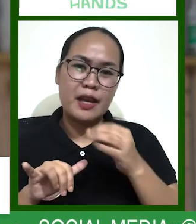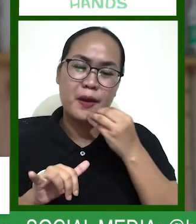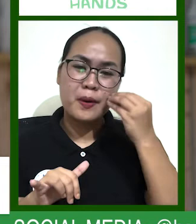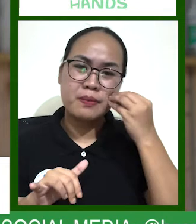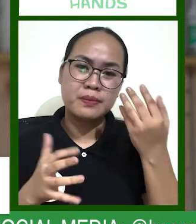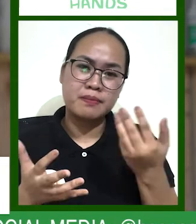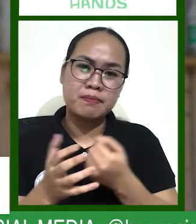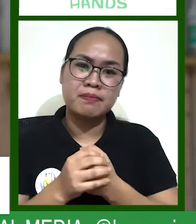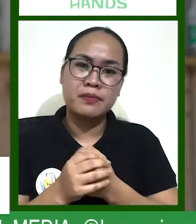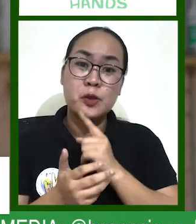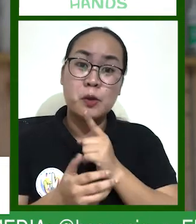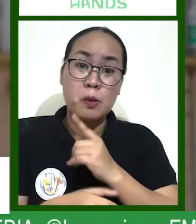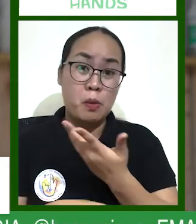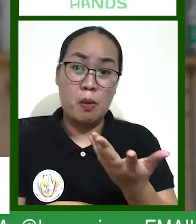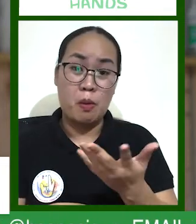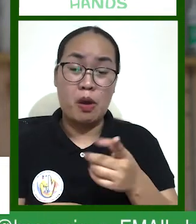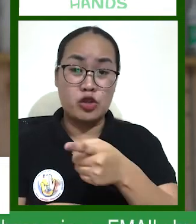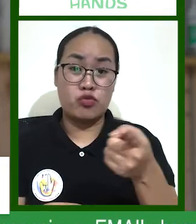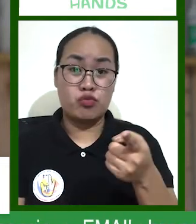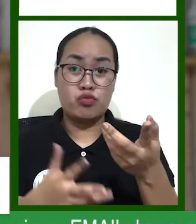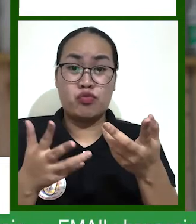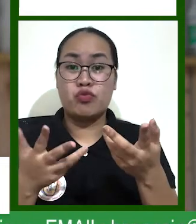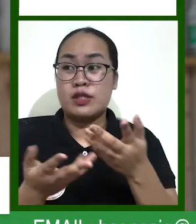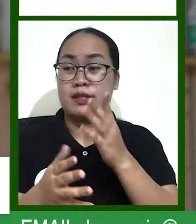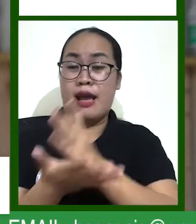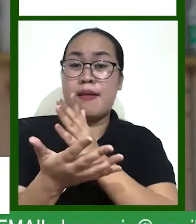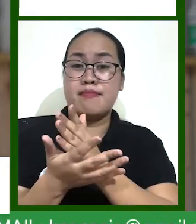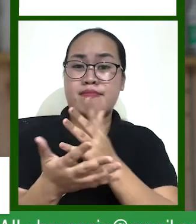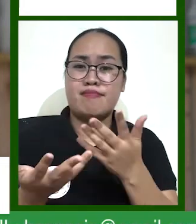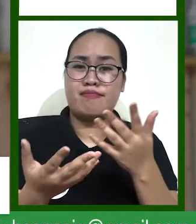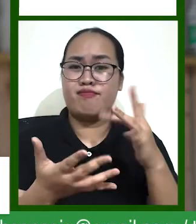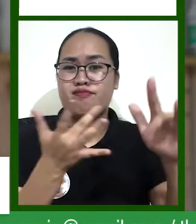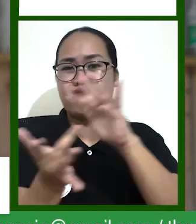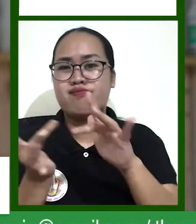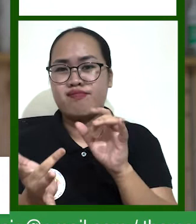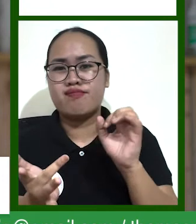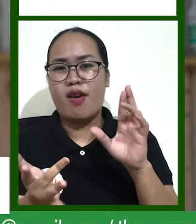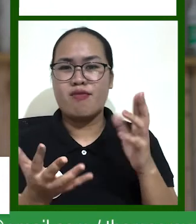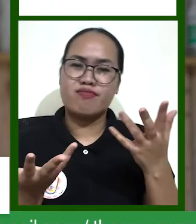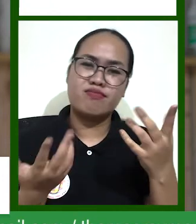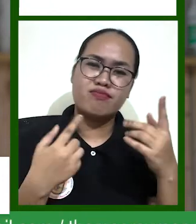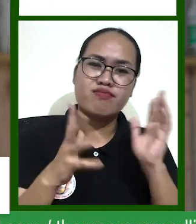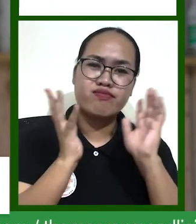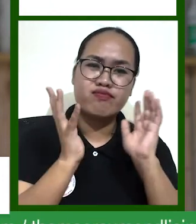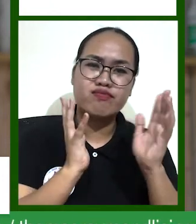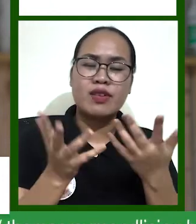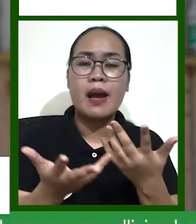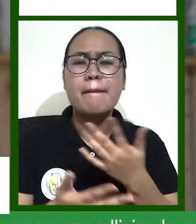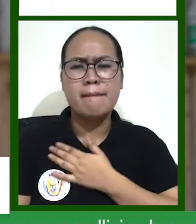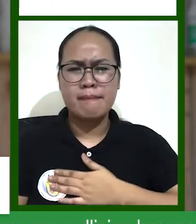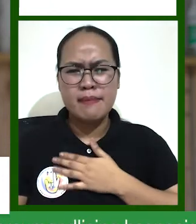no, wala namang pumipigil sa inyong maglakwatsa o lumamerda, 'di ba? Pero, no, kung kaya naman po nating iwasan, 'di